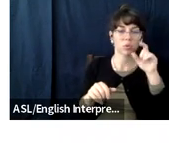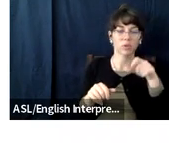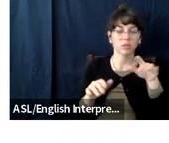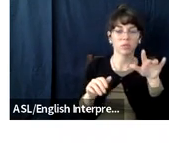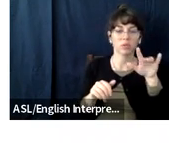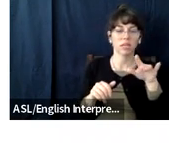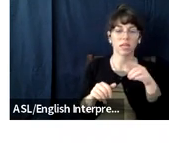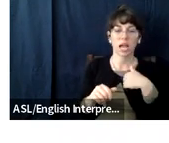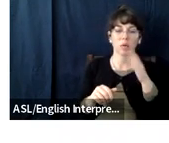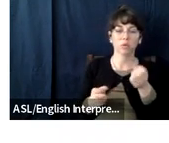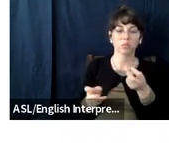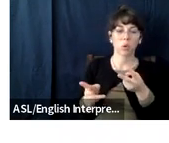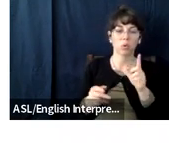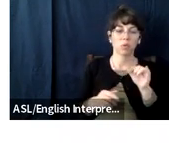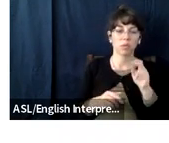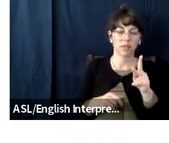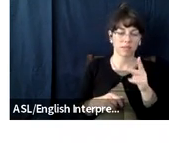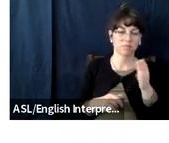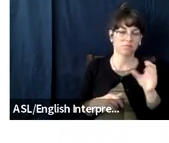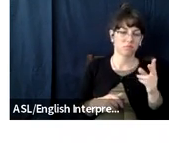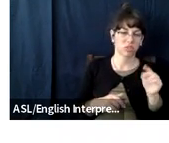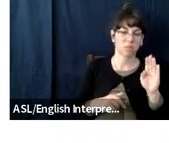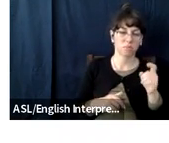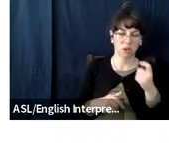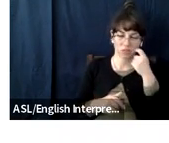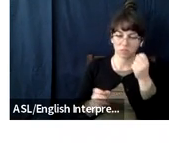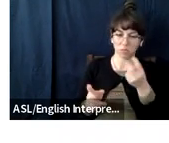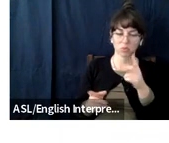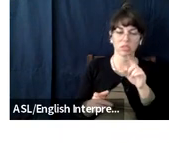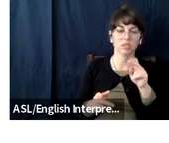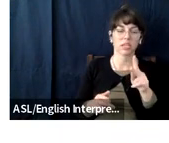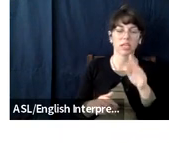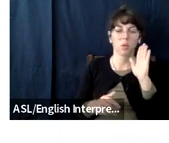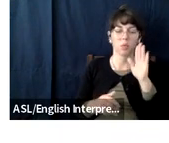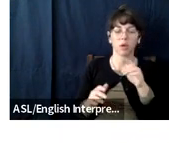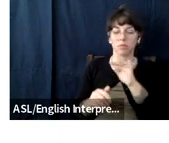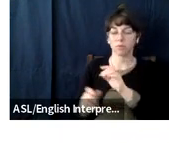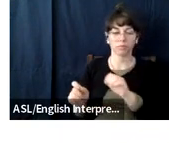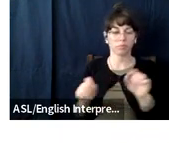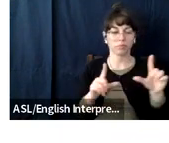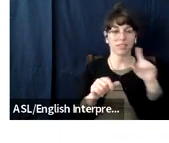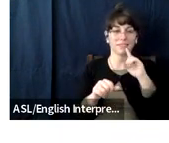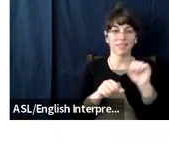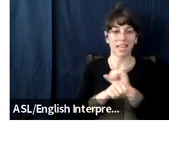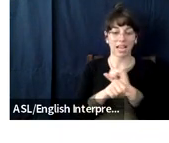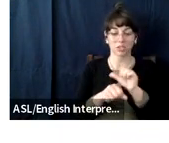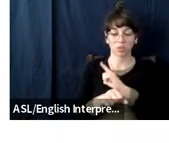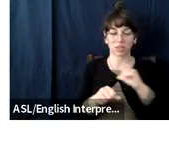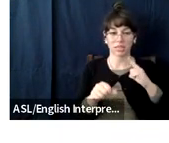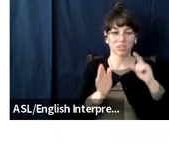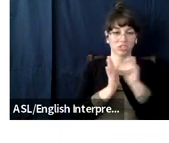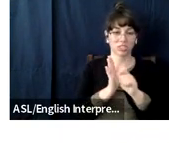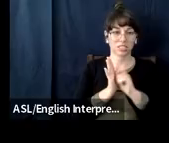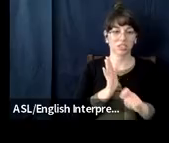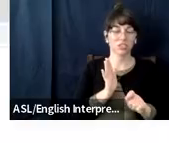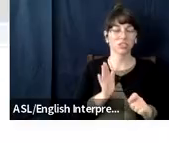in the chat to everyone. It takes you to the actual legislation. And at the bottom of the page where it says SB